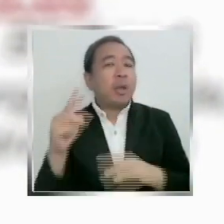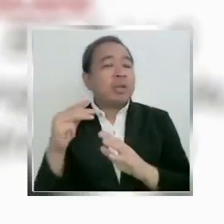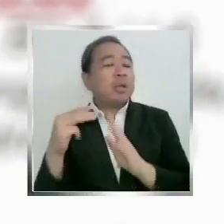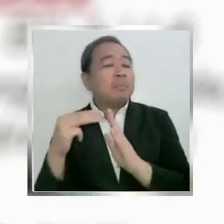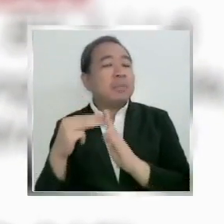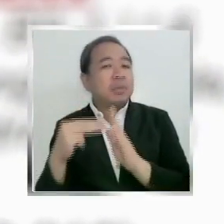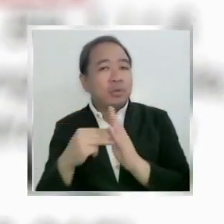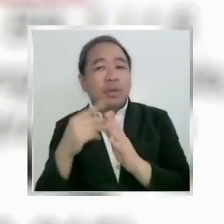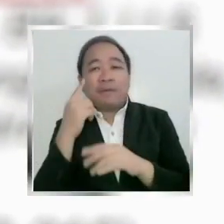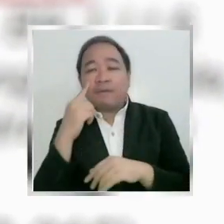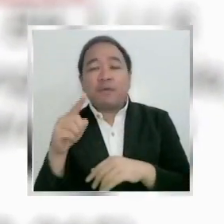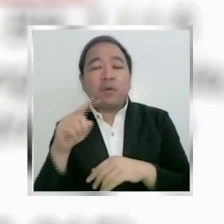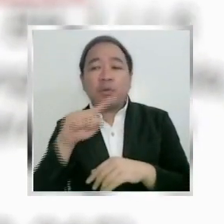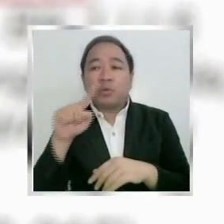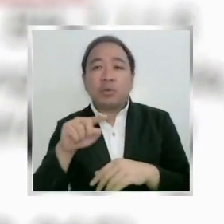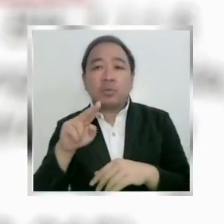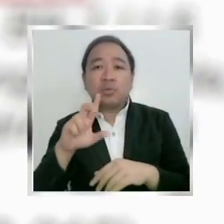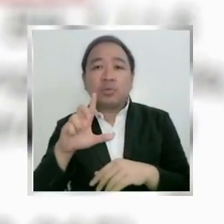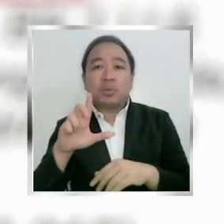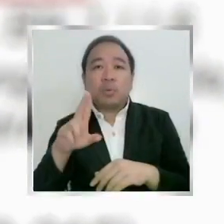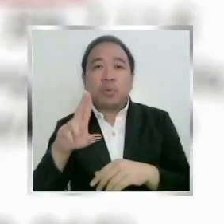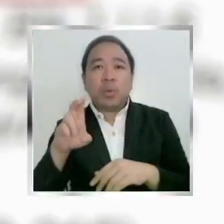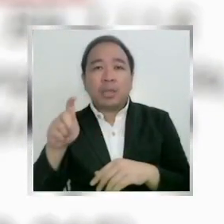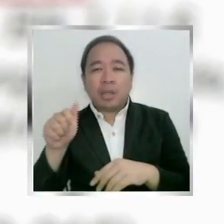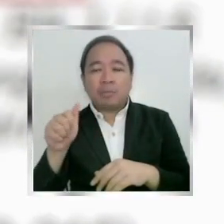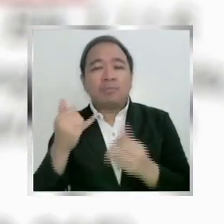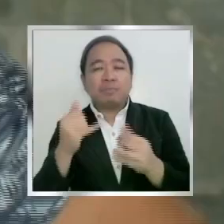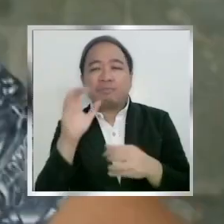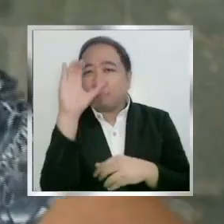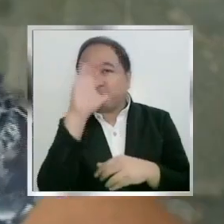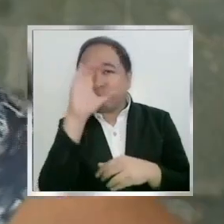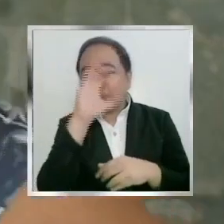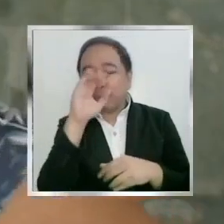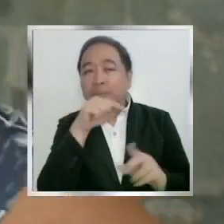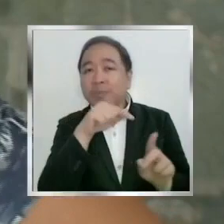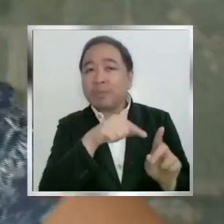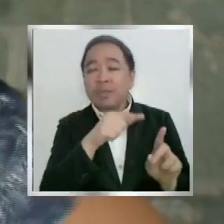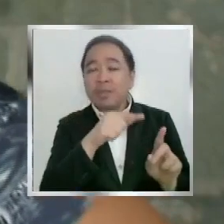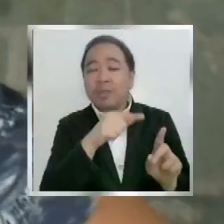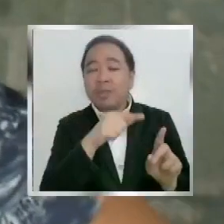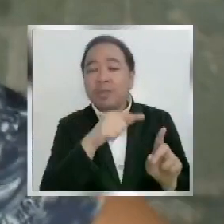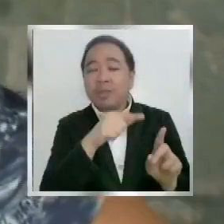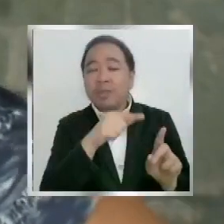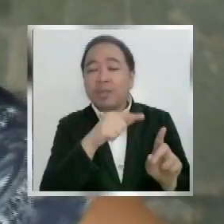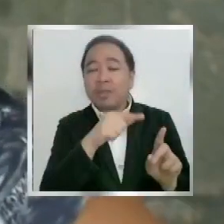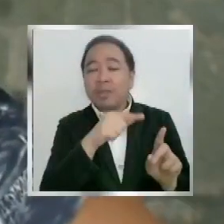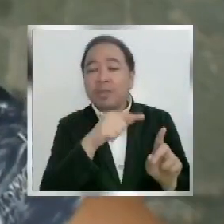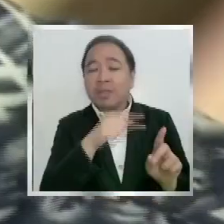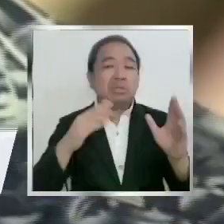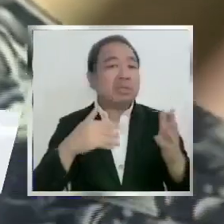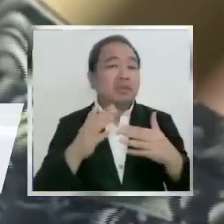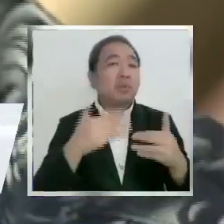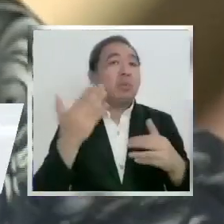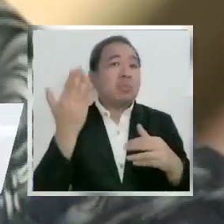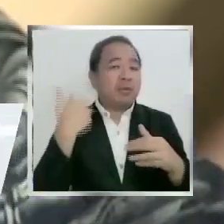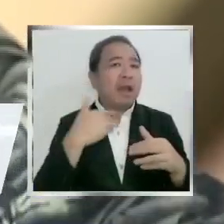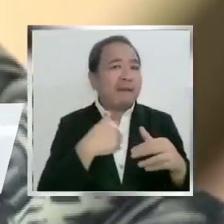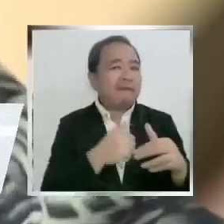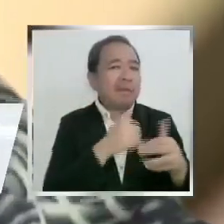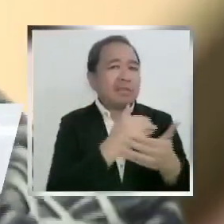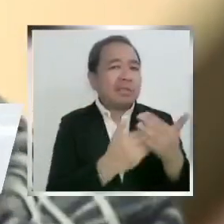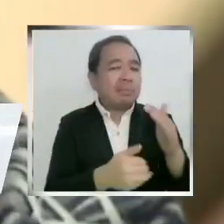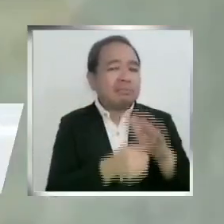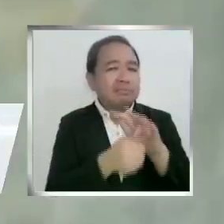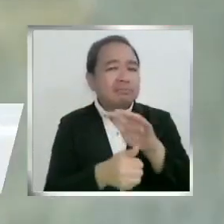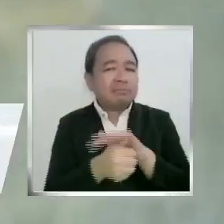Zulueta. Palalawakin na rin ng DOJ ang paghahanap kay Bantag na hindi pa sumusuko kahit may mga paramdam noon. Base sa pinakauling impormasyon ng